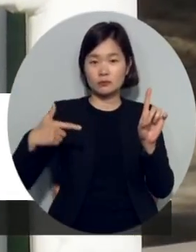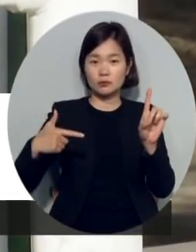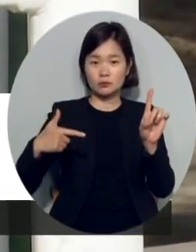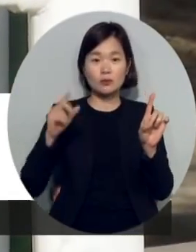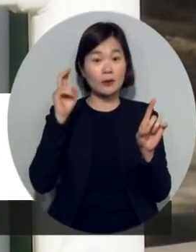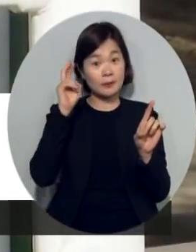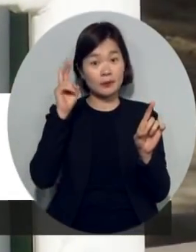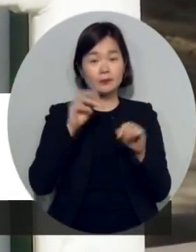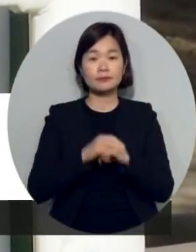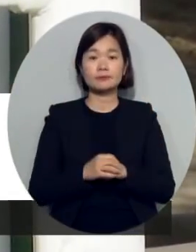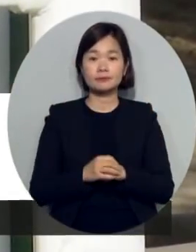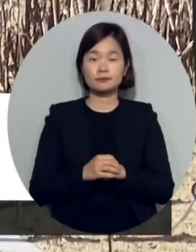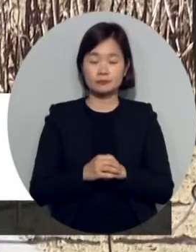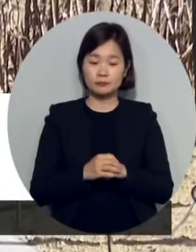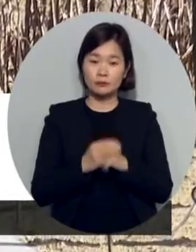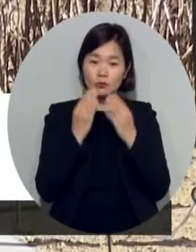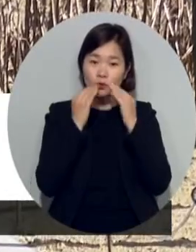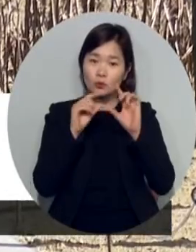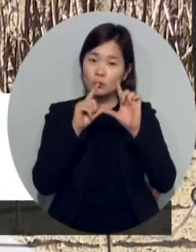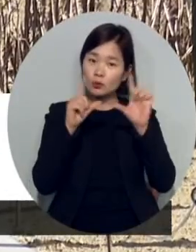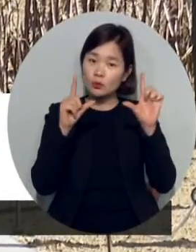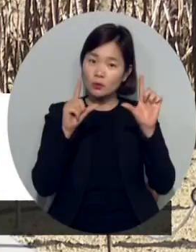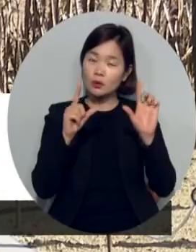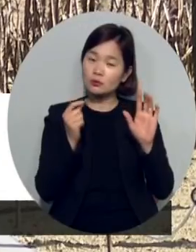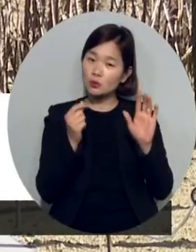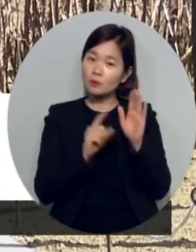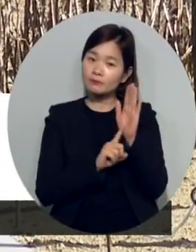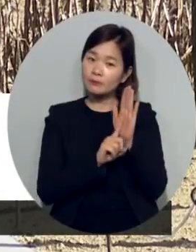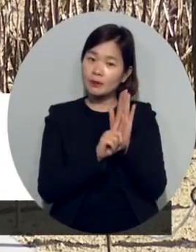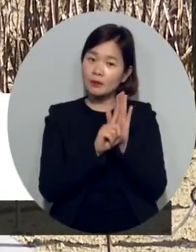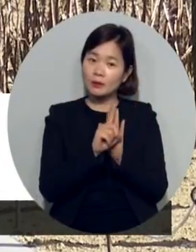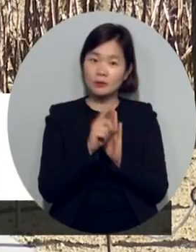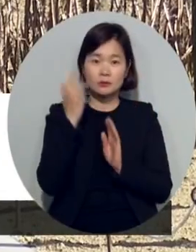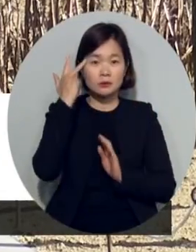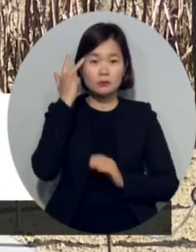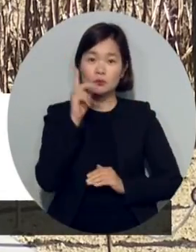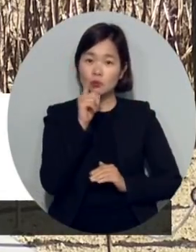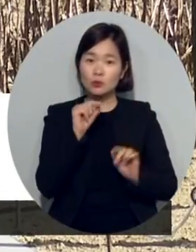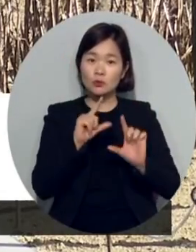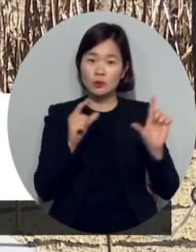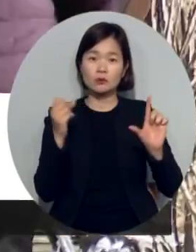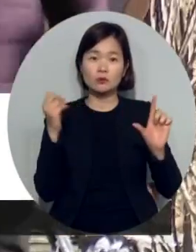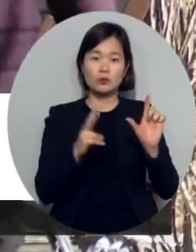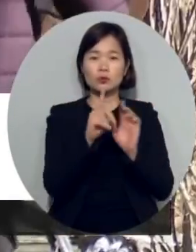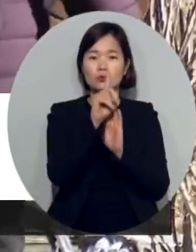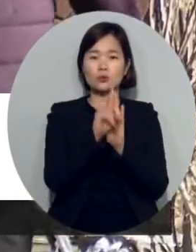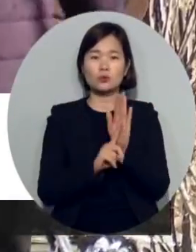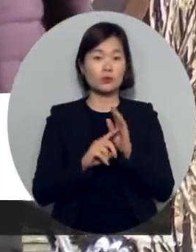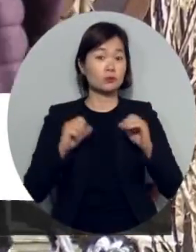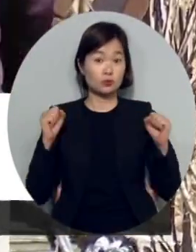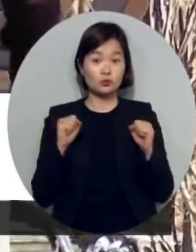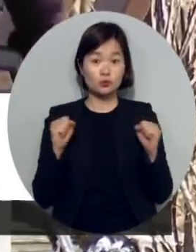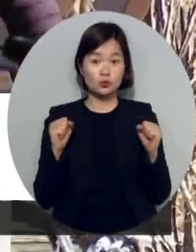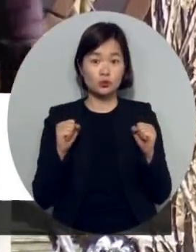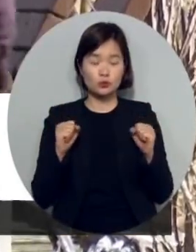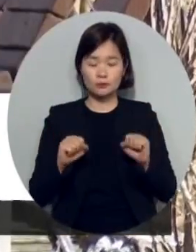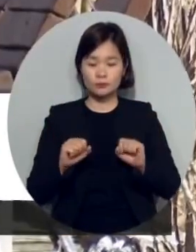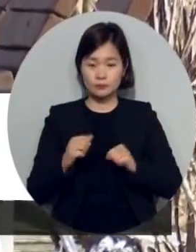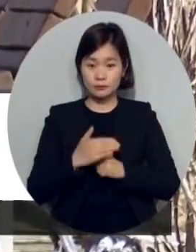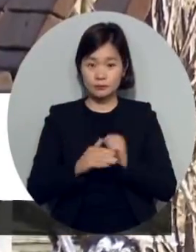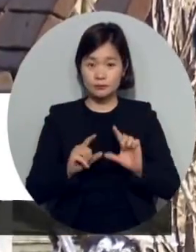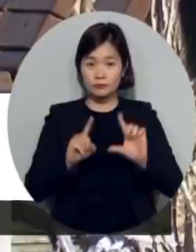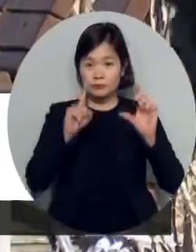예상됩니다 주말에는 추위가 잠시 누그러졌다 가 다음주 월요일부터 다시 추워지고 있습니다 대구 지방